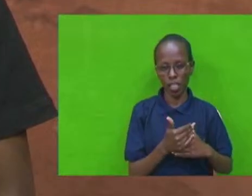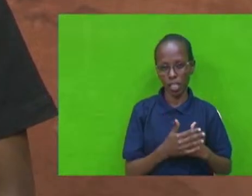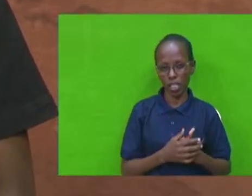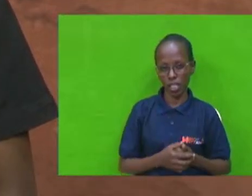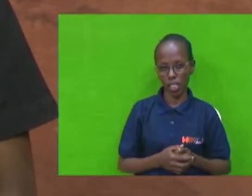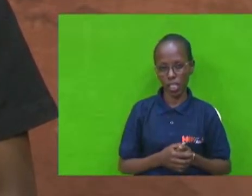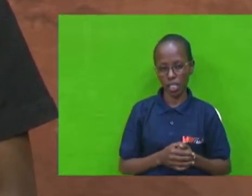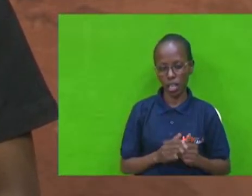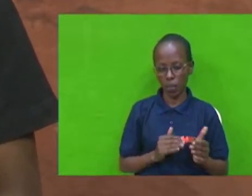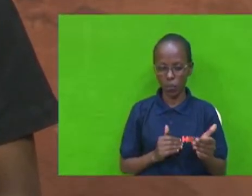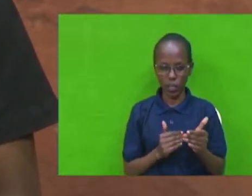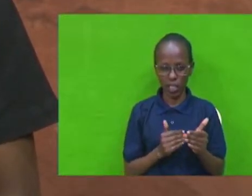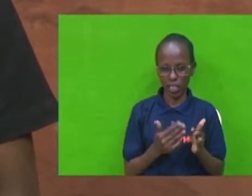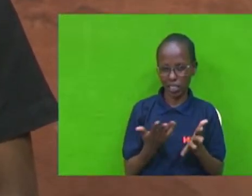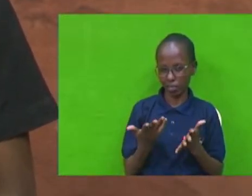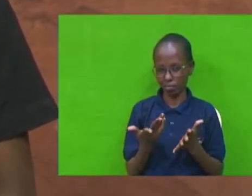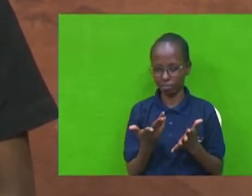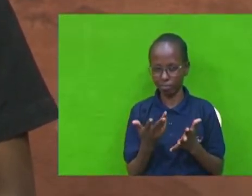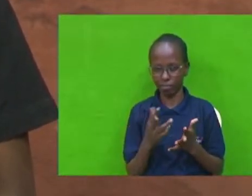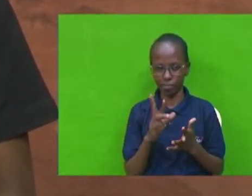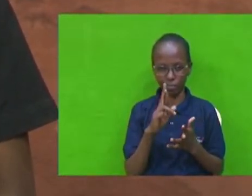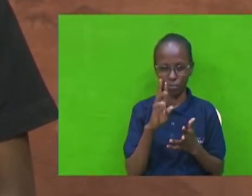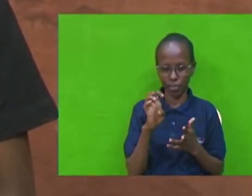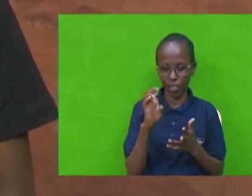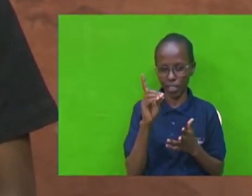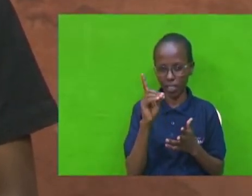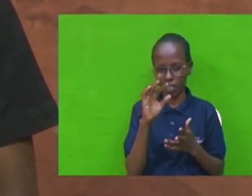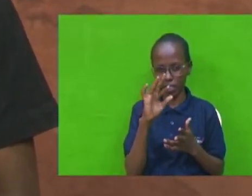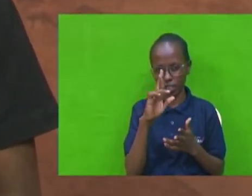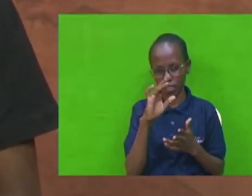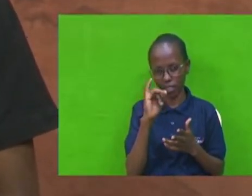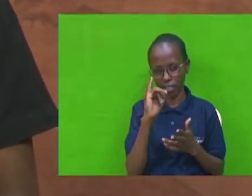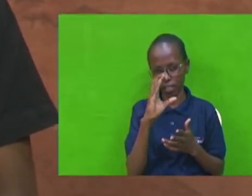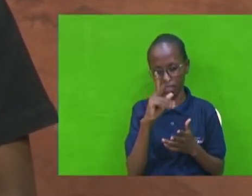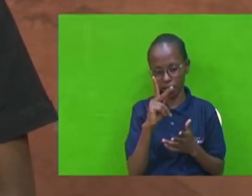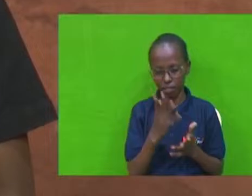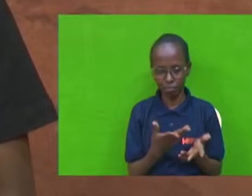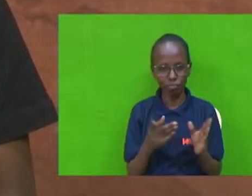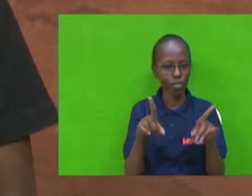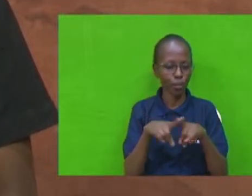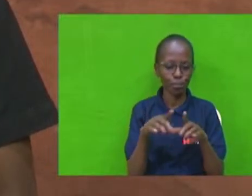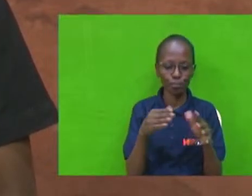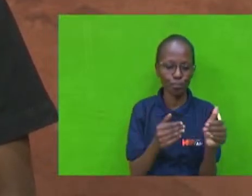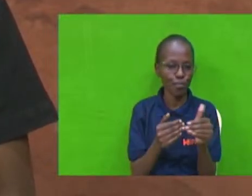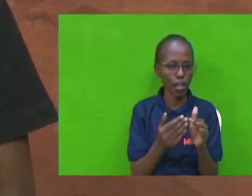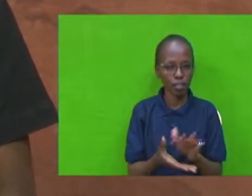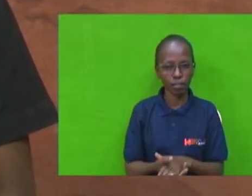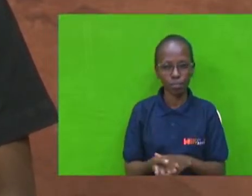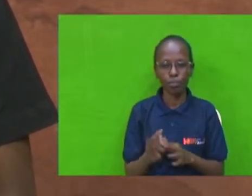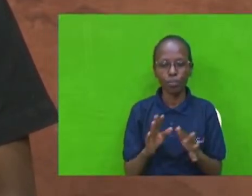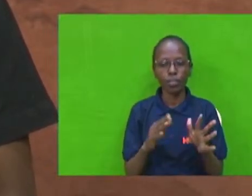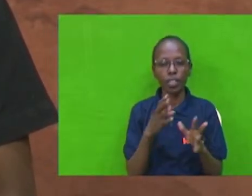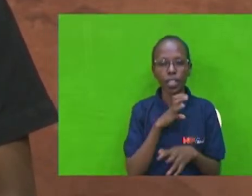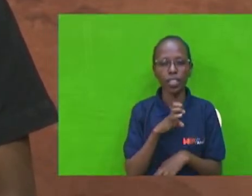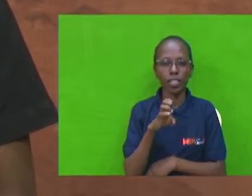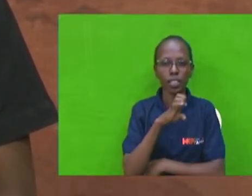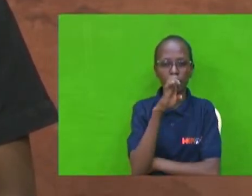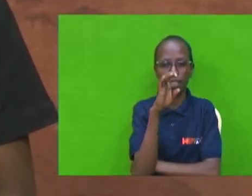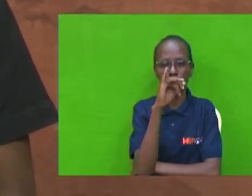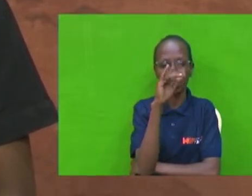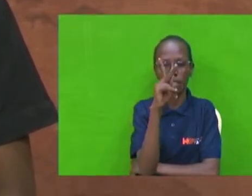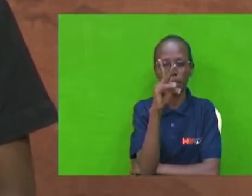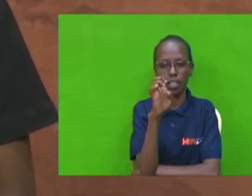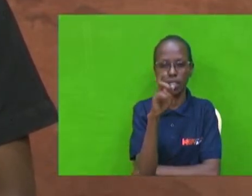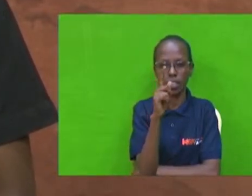lakini Fred mwana wa Nyasaye, karibu sana. Kando yake yupo Elder Jones Keter, karibu